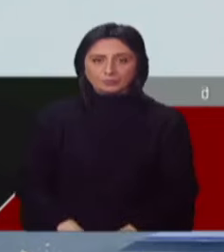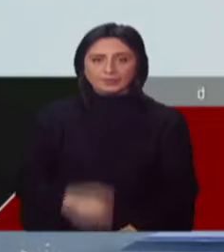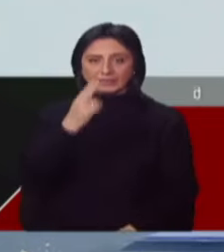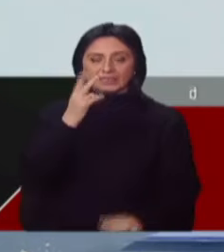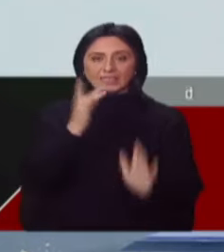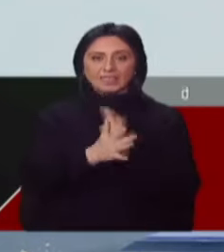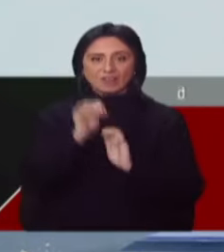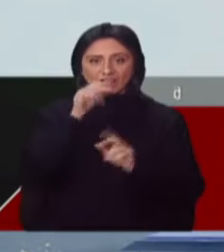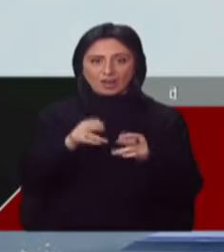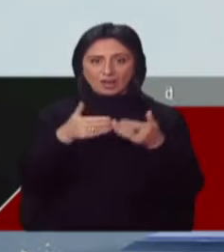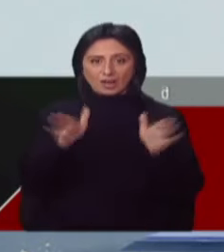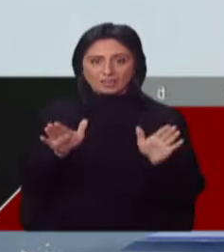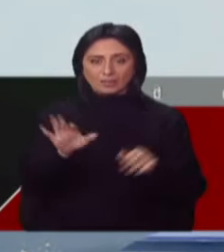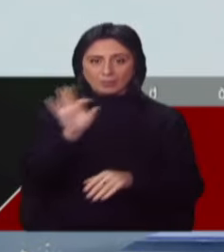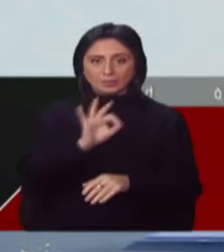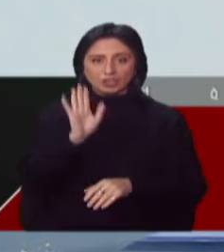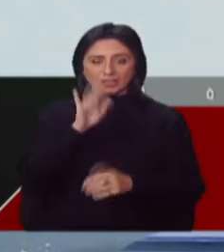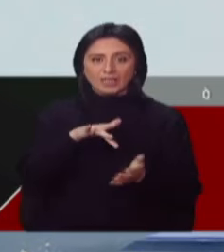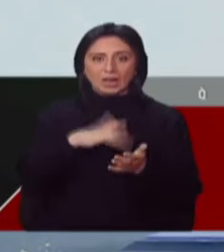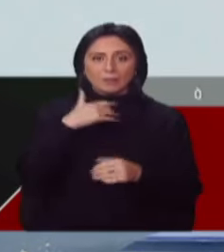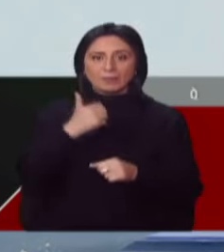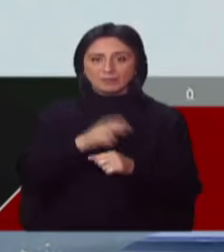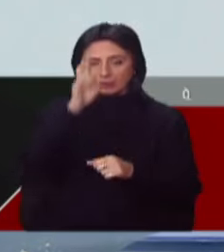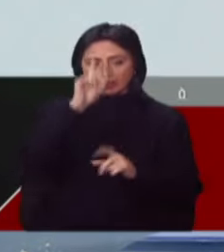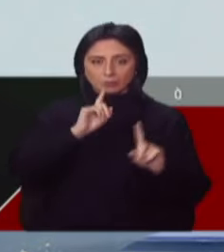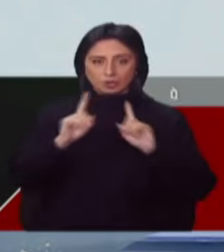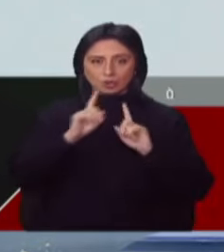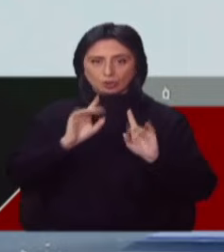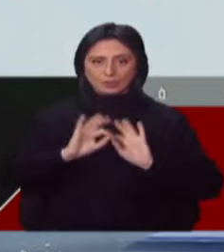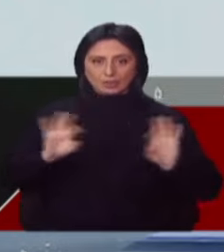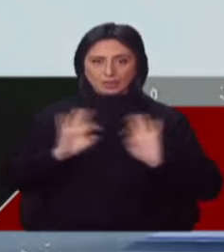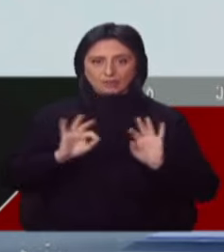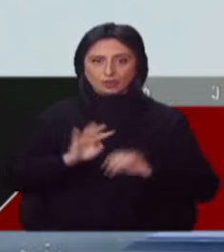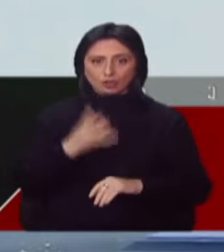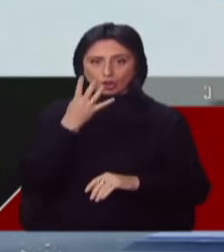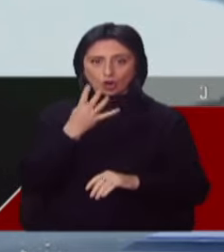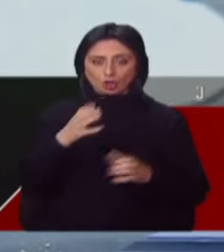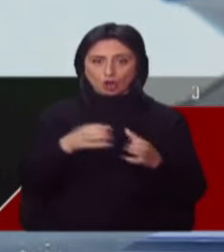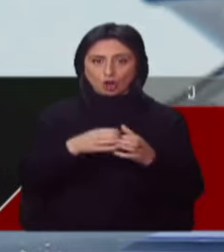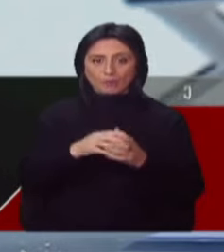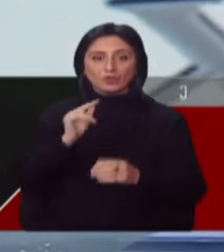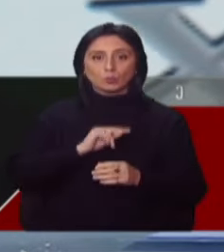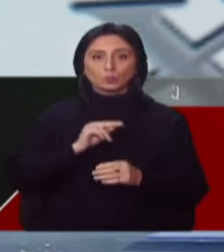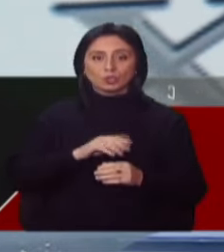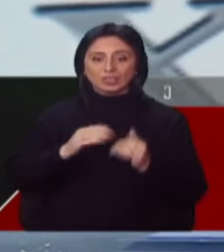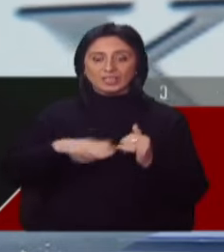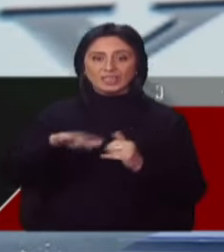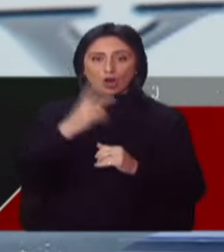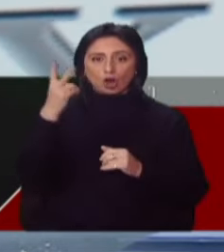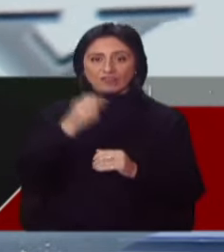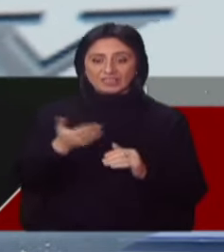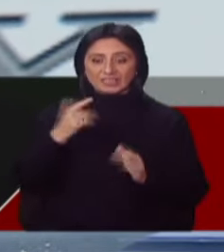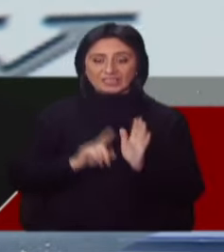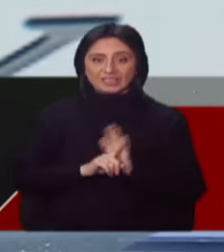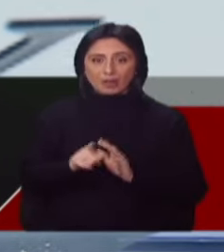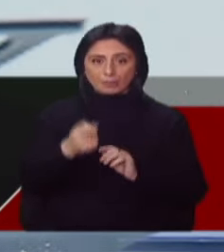წერეთლის გამზირი ხვალ გაიხსნება ამის შესახებ დედაქალაქის მერმა მთავრობის სხდომაზე განაცხადა. ოთხი კომპანია, რომლებმაც მუშაობა ტერიტორიაზე ორი კვირის წინ